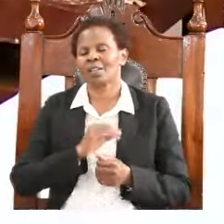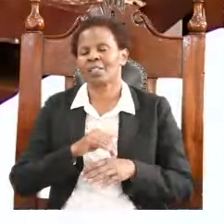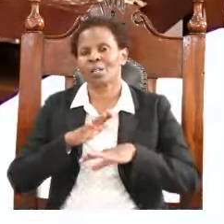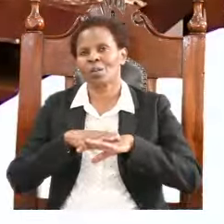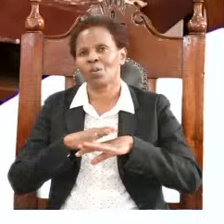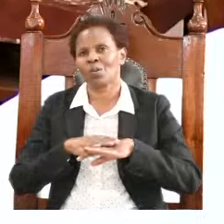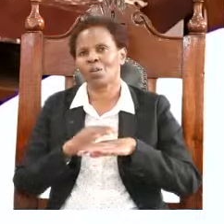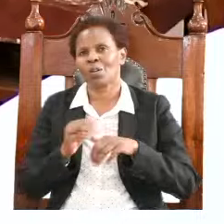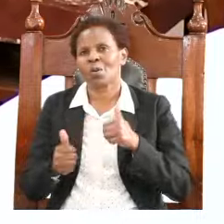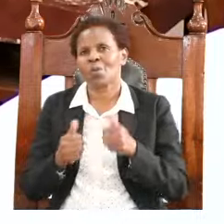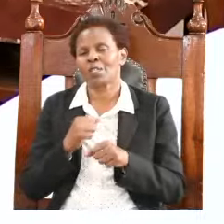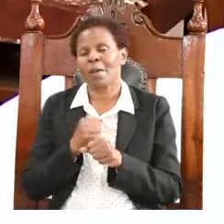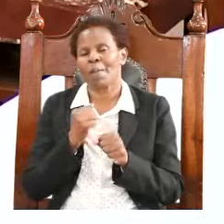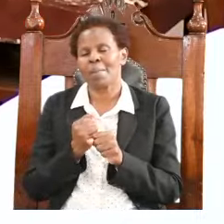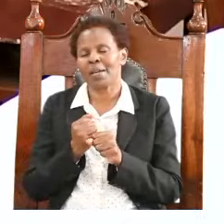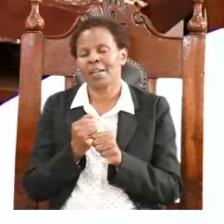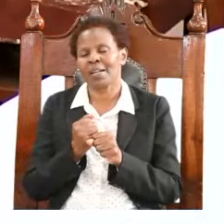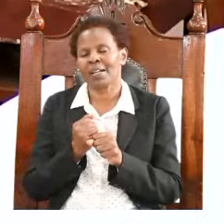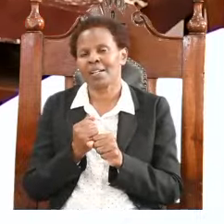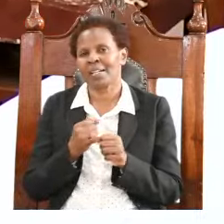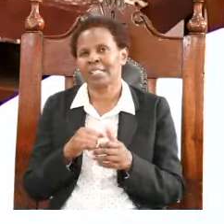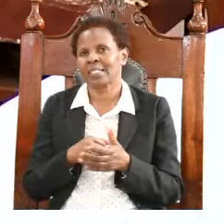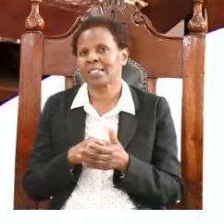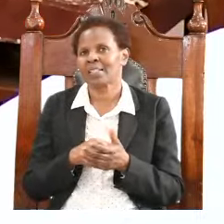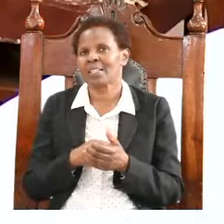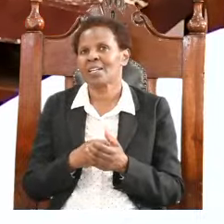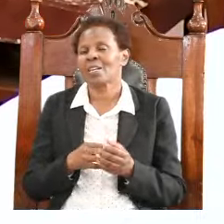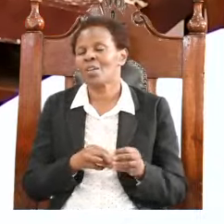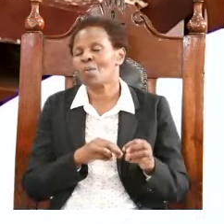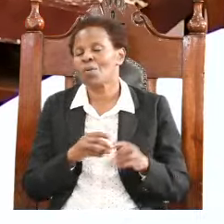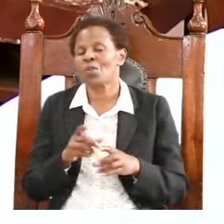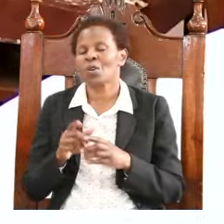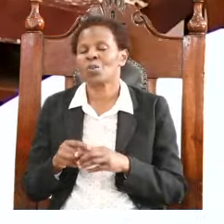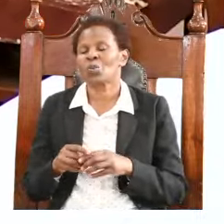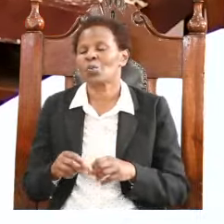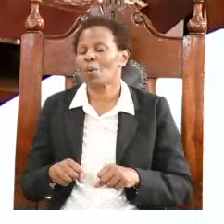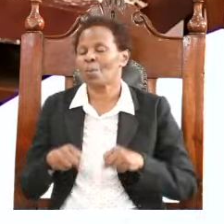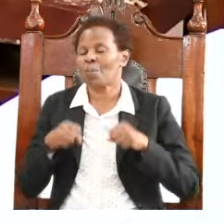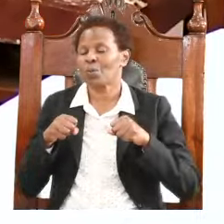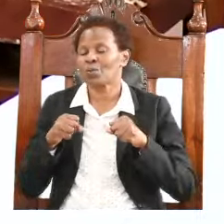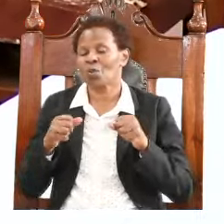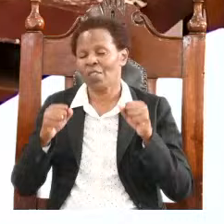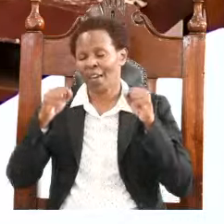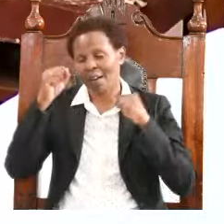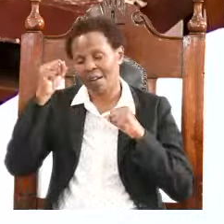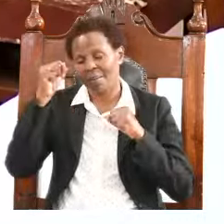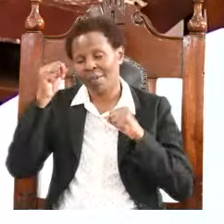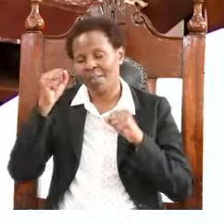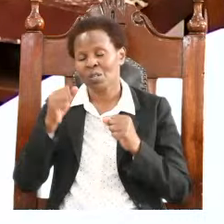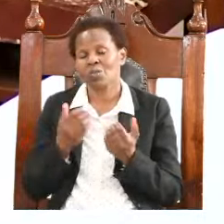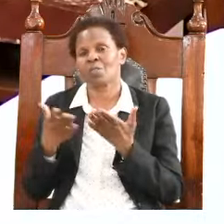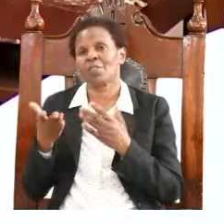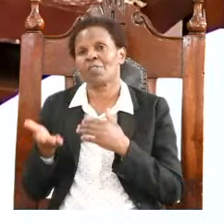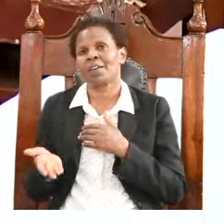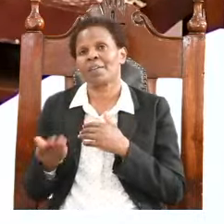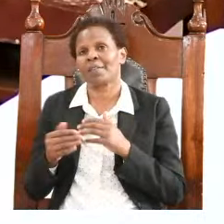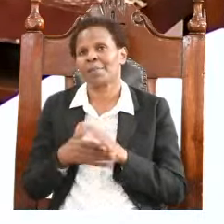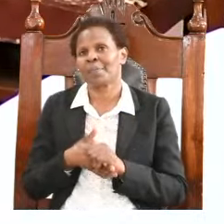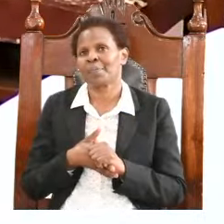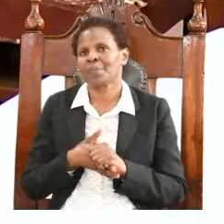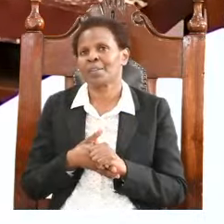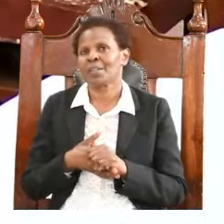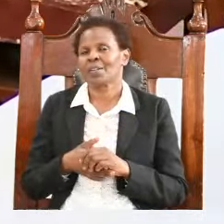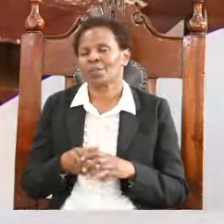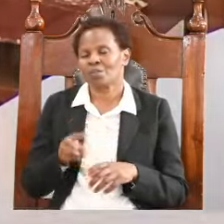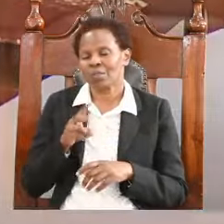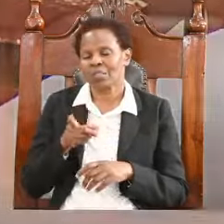ciatumire atuike ati we no athie mucii wa munene wa mbutu ya ita athie agatungate kuo ningi warora